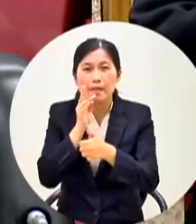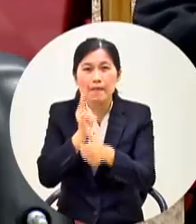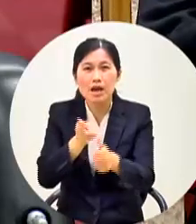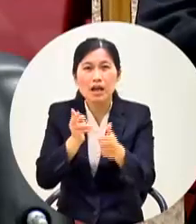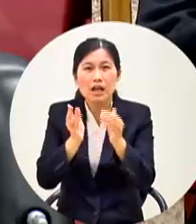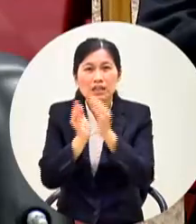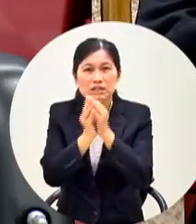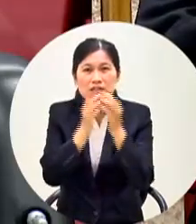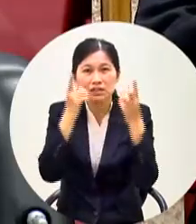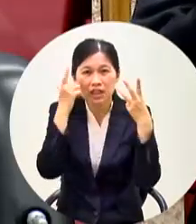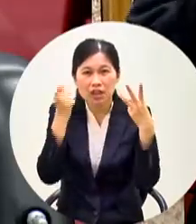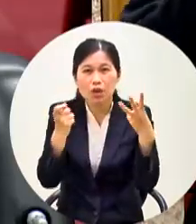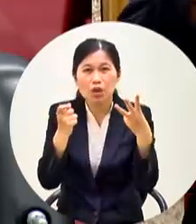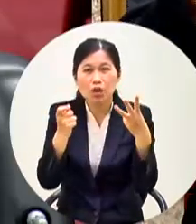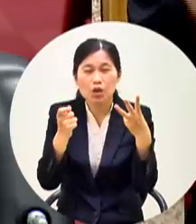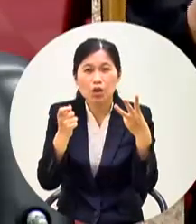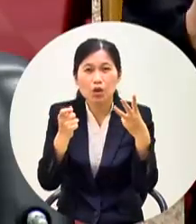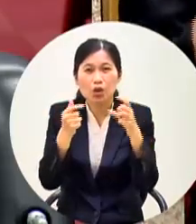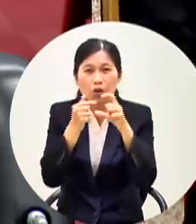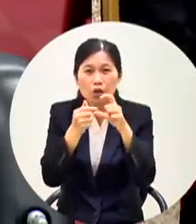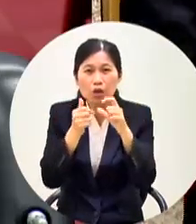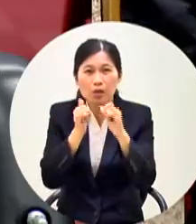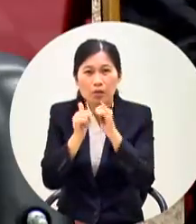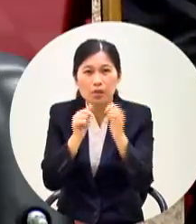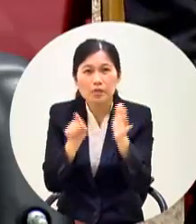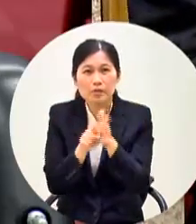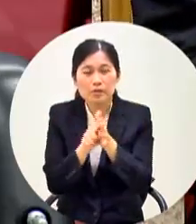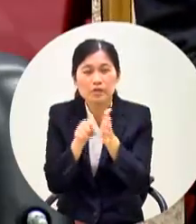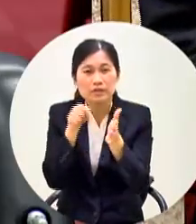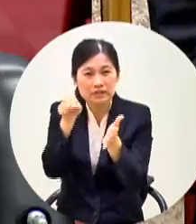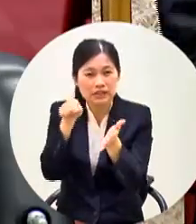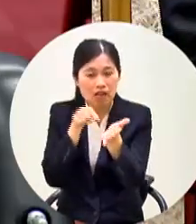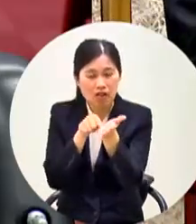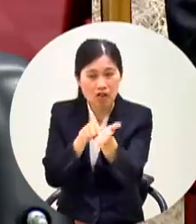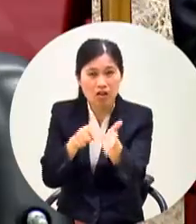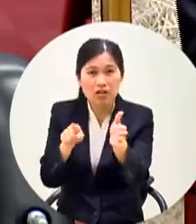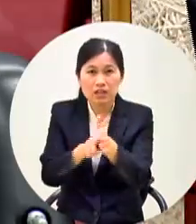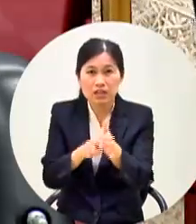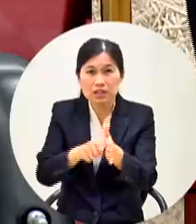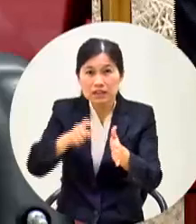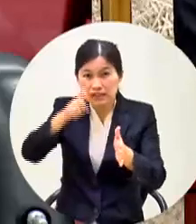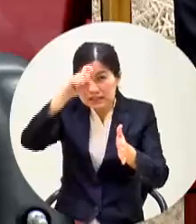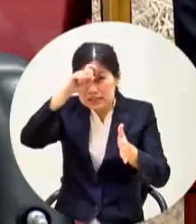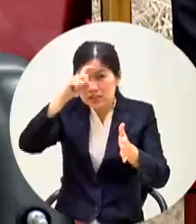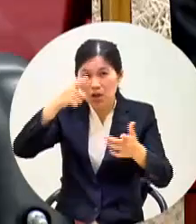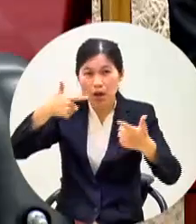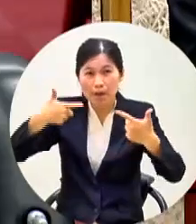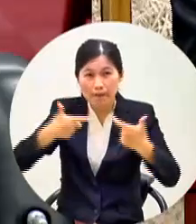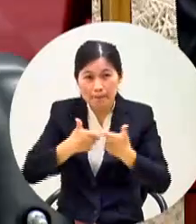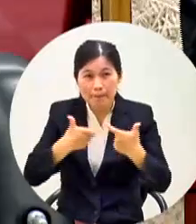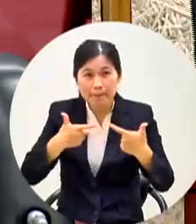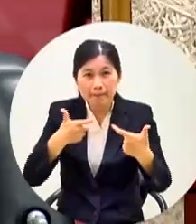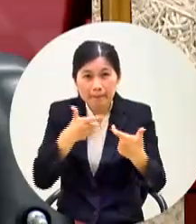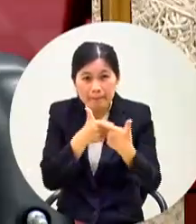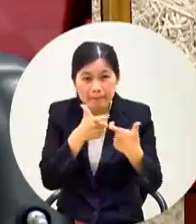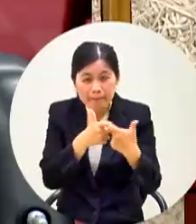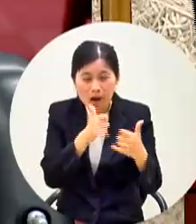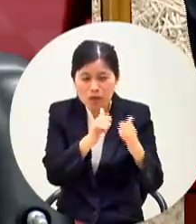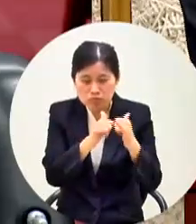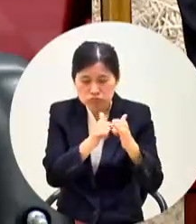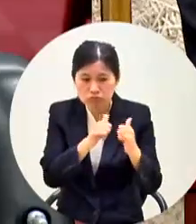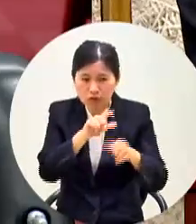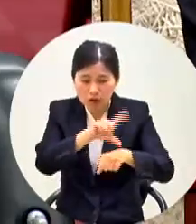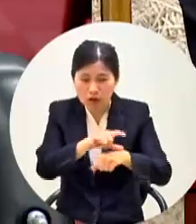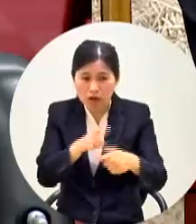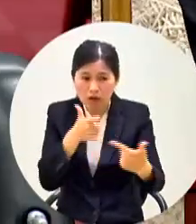些乡居民呢，他去申请的时候，他是希望他的配合他的时间啊，所以他的那个时间一